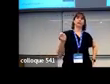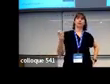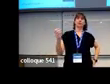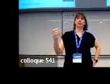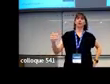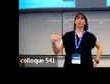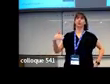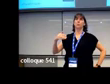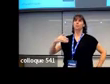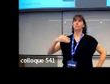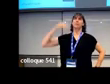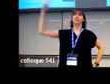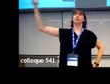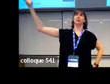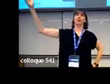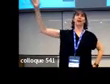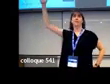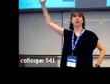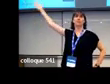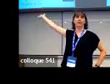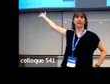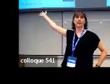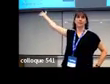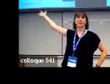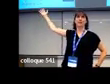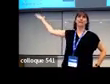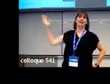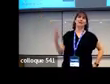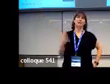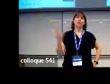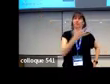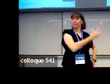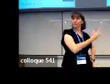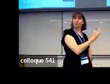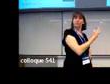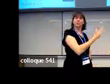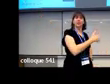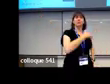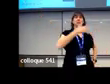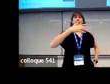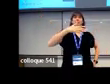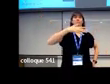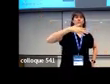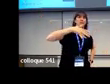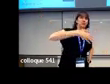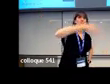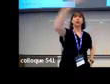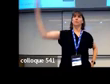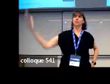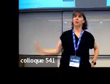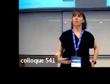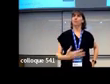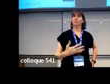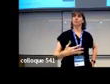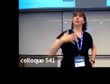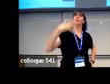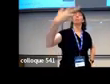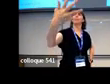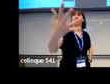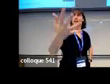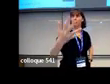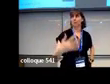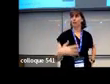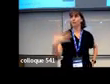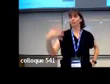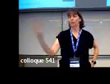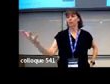au Québec qui fait que je peux mettre ça fièrement puis de l'annoncer. Il est sur Pressbooks, c'est super, mais les autres Québécois ne peuvent pas